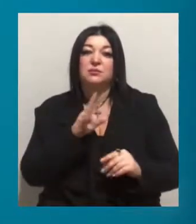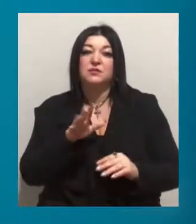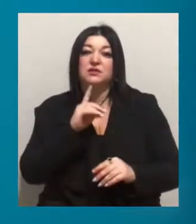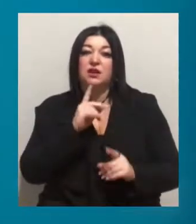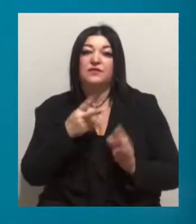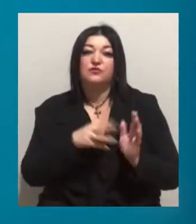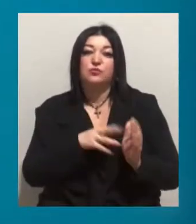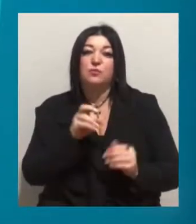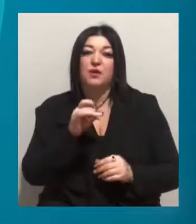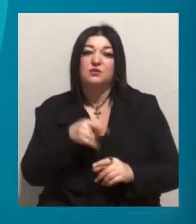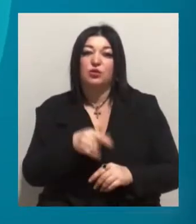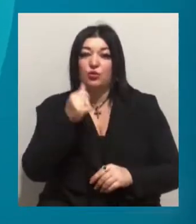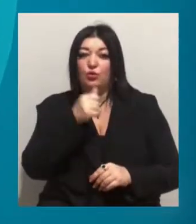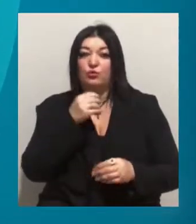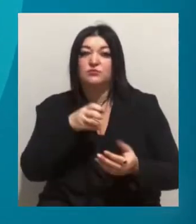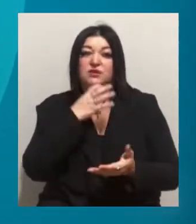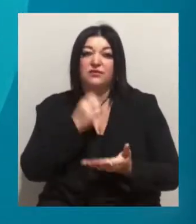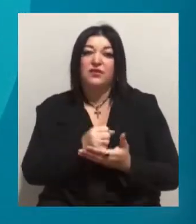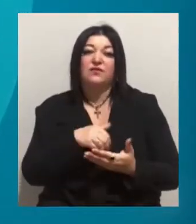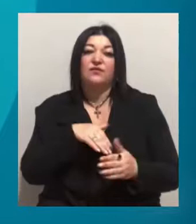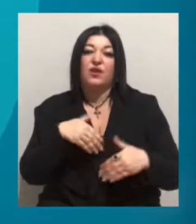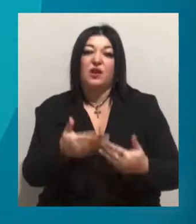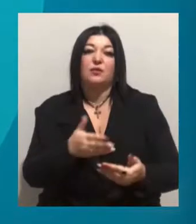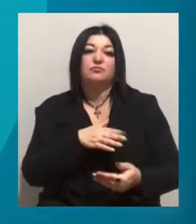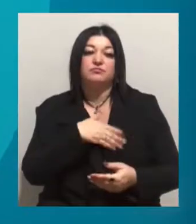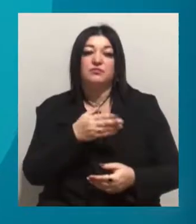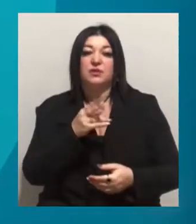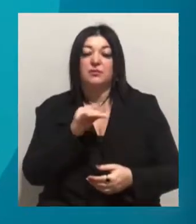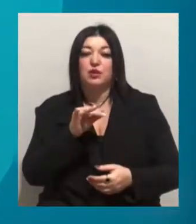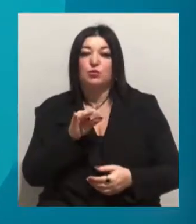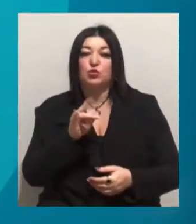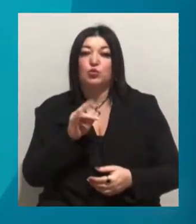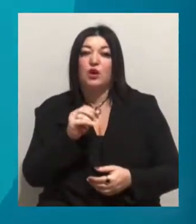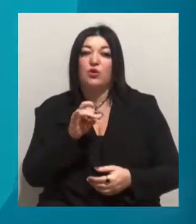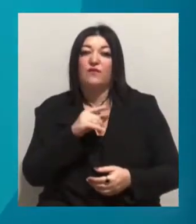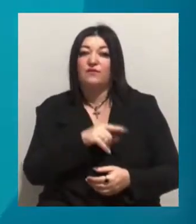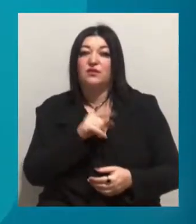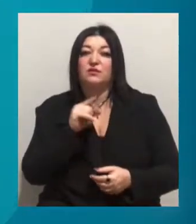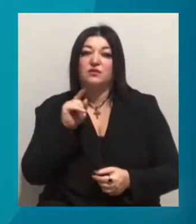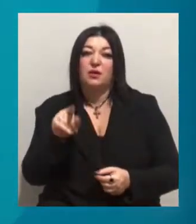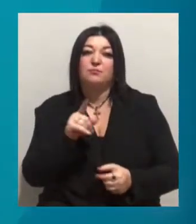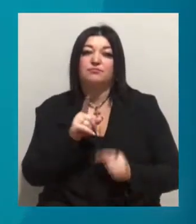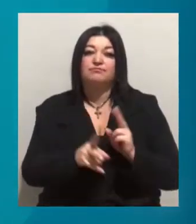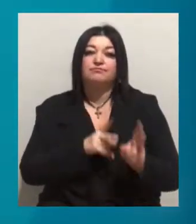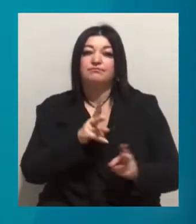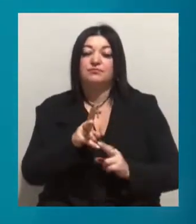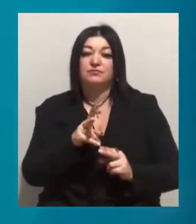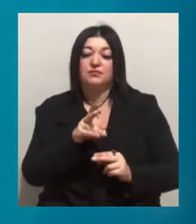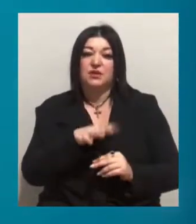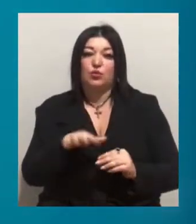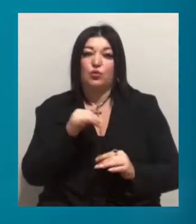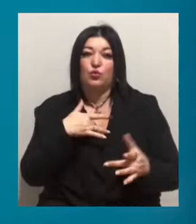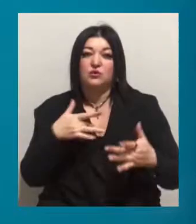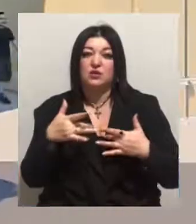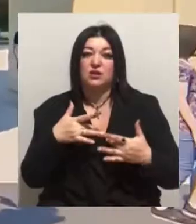цього року затвердили варіант, запропонований Дмитром Шпинарьовим. Він передбачає перетворення території у концертний майданчик з